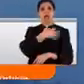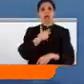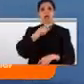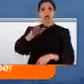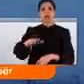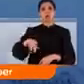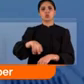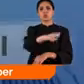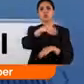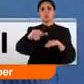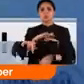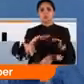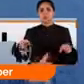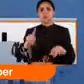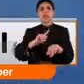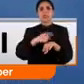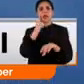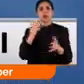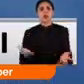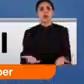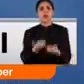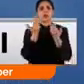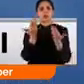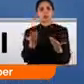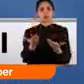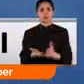oradan geçmişti. Onlar da saniyelerle kurtuldu.